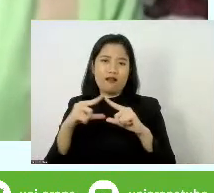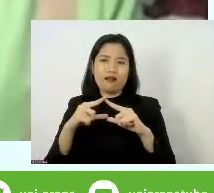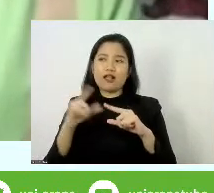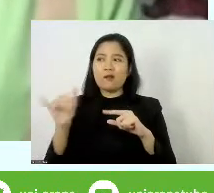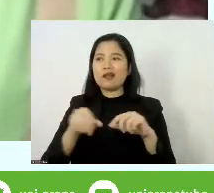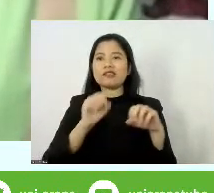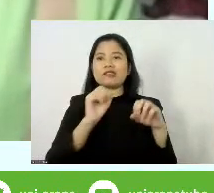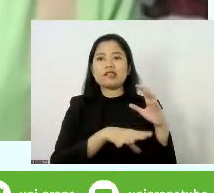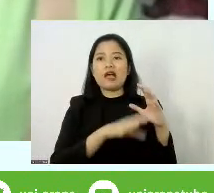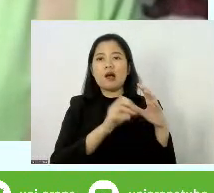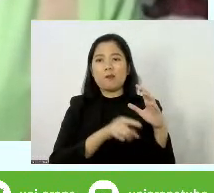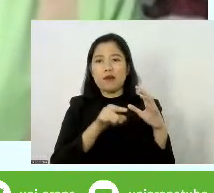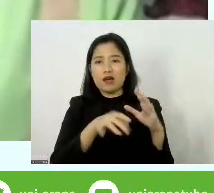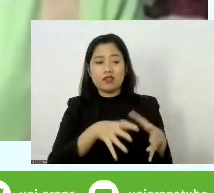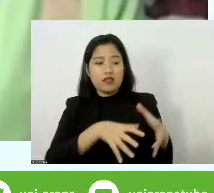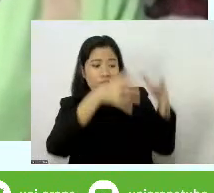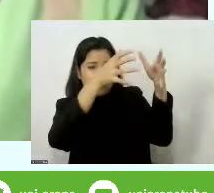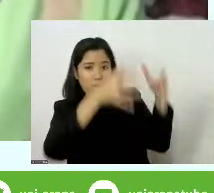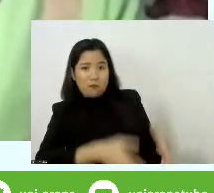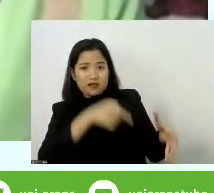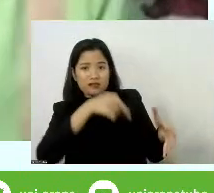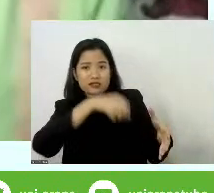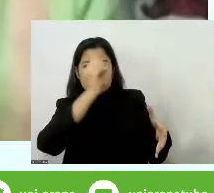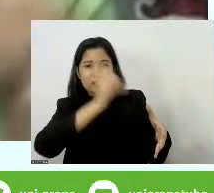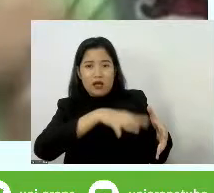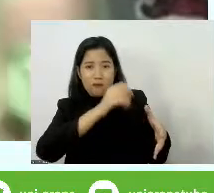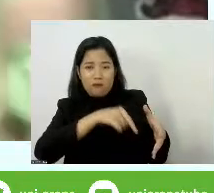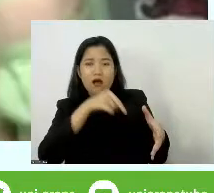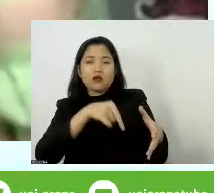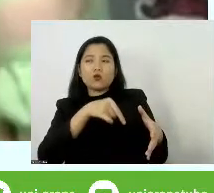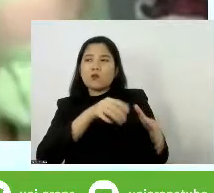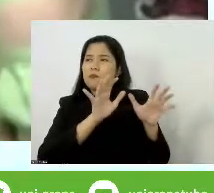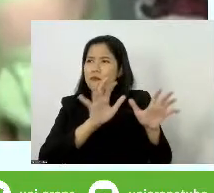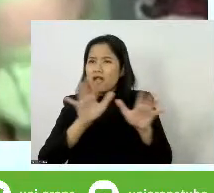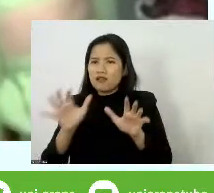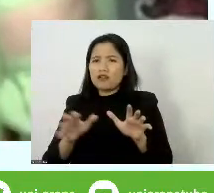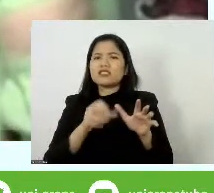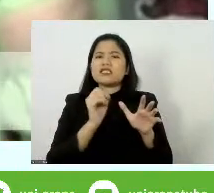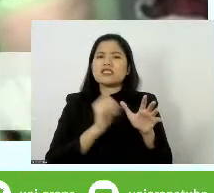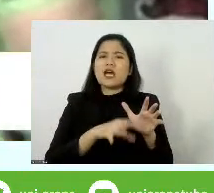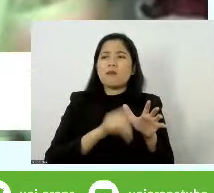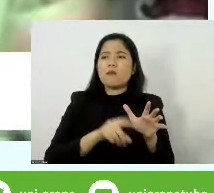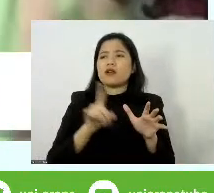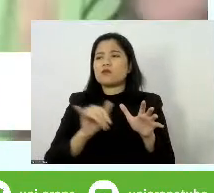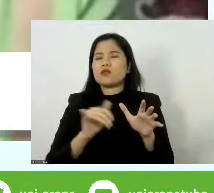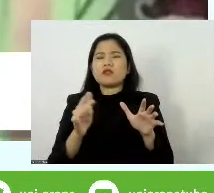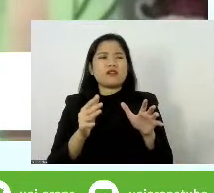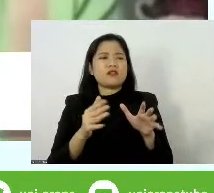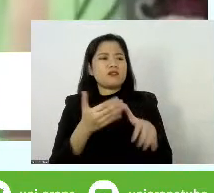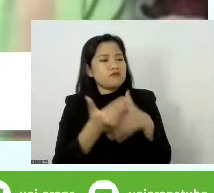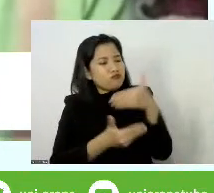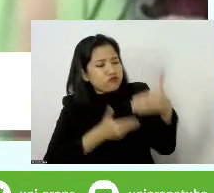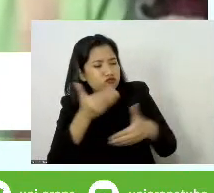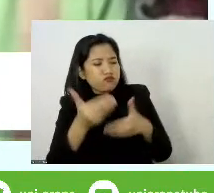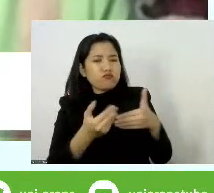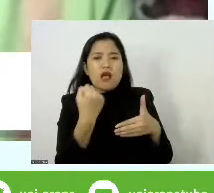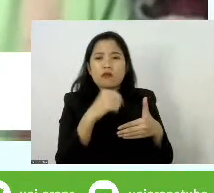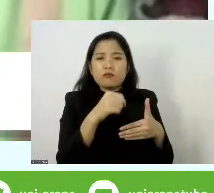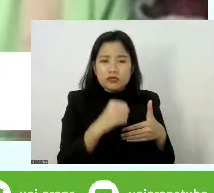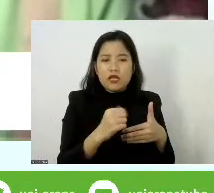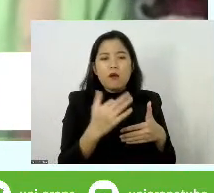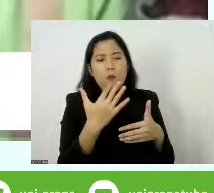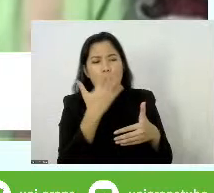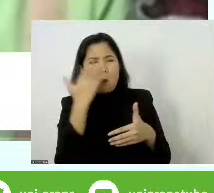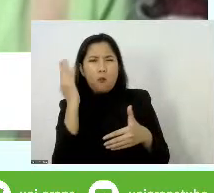sekali pakai yang menumpuk di tempat pembuangan akhir yang sulit daur ulang dan menimbulkan aroma yang tidak sedap dari